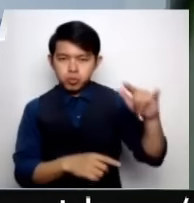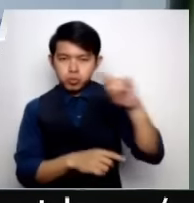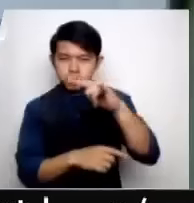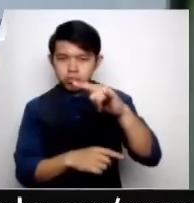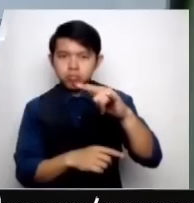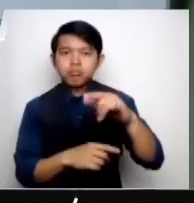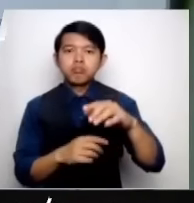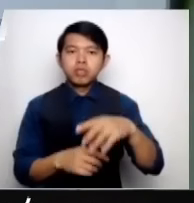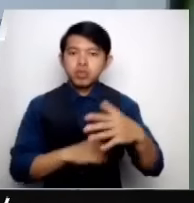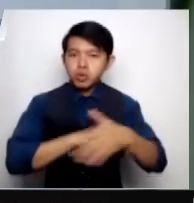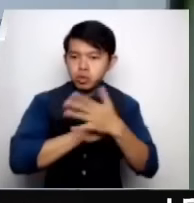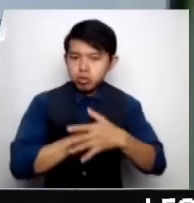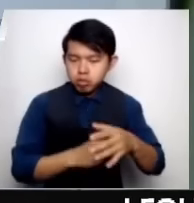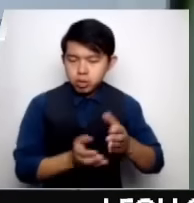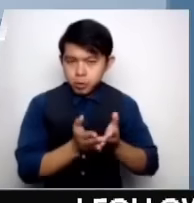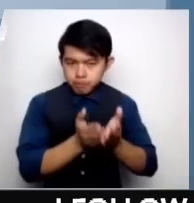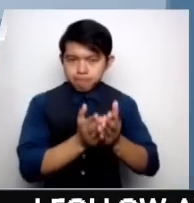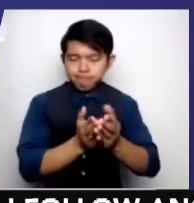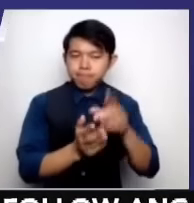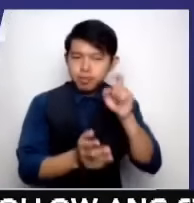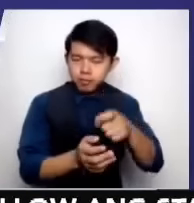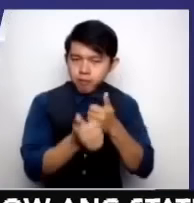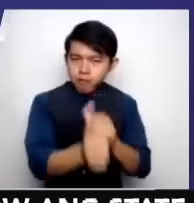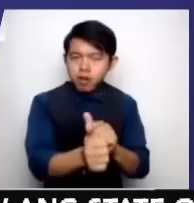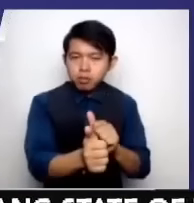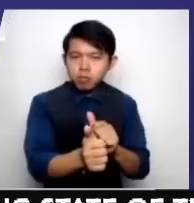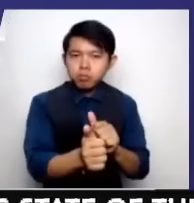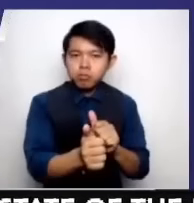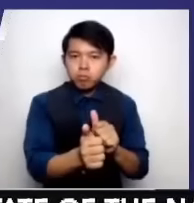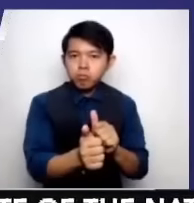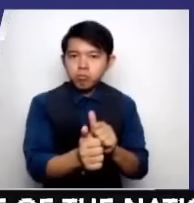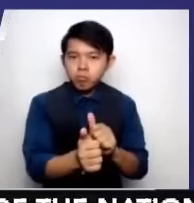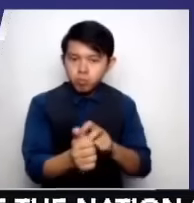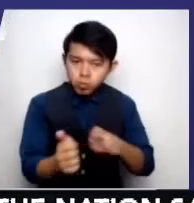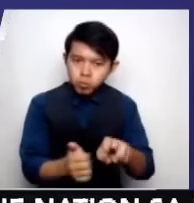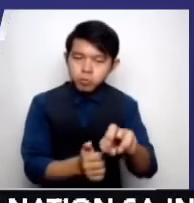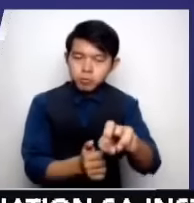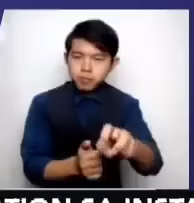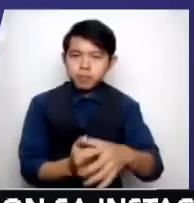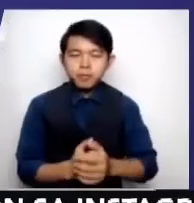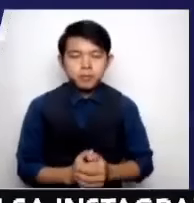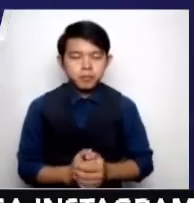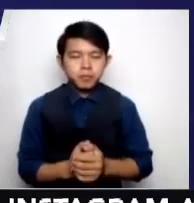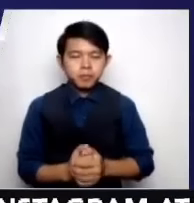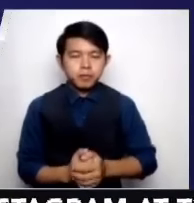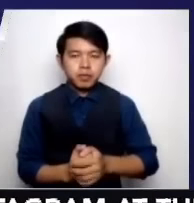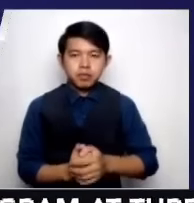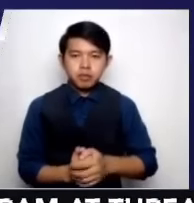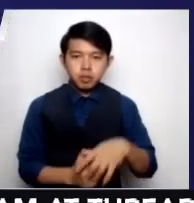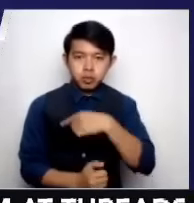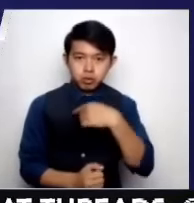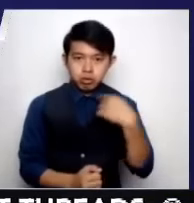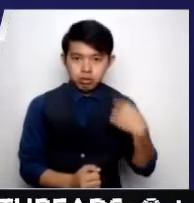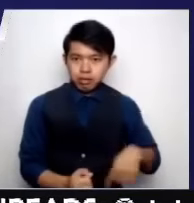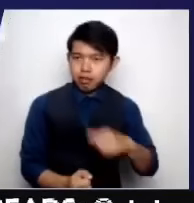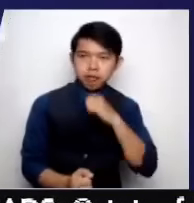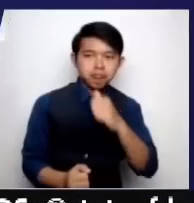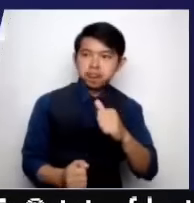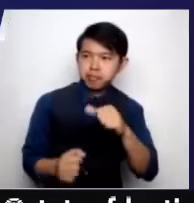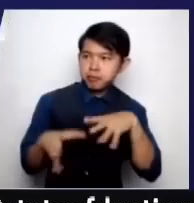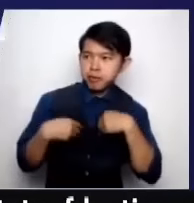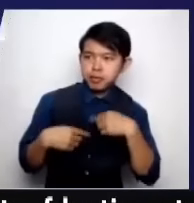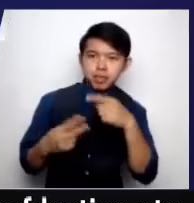ang lahat ng barko at eroplano ng ibang bansa. Kinokondina ng China ang dalawang batas na pinagtitibay raw ang anilay